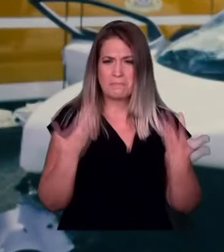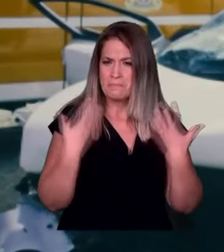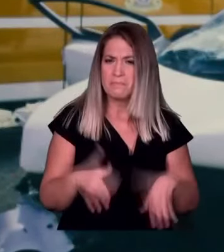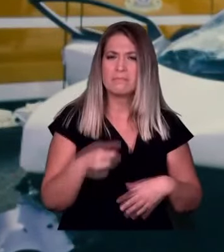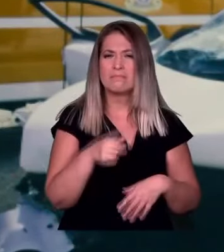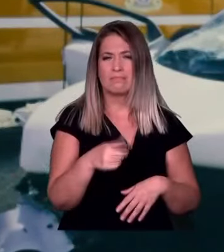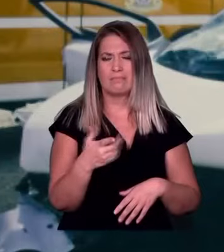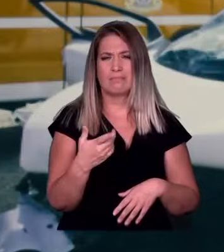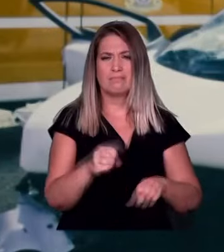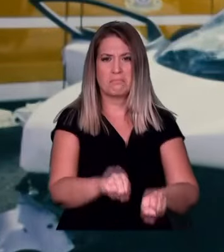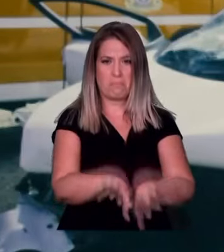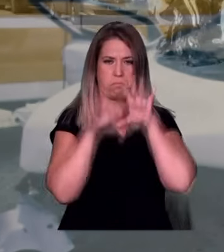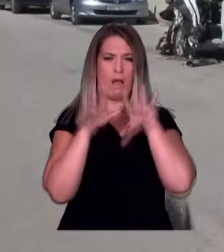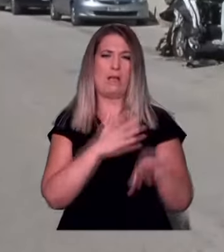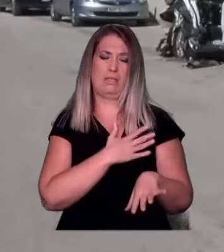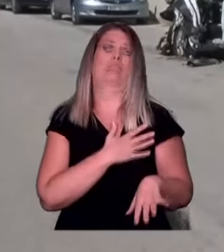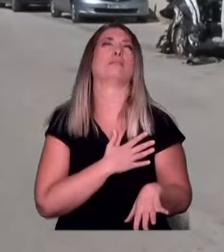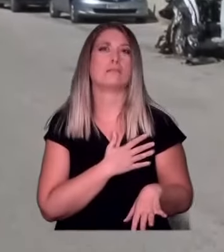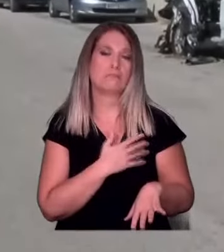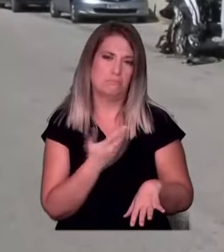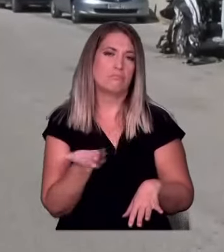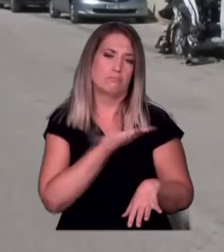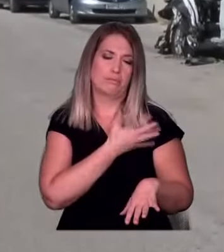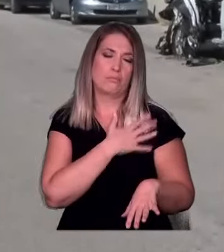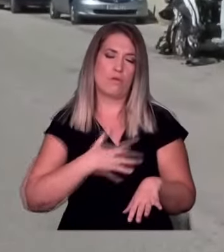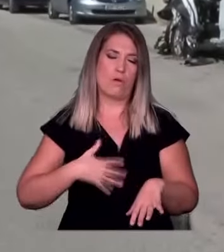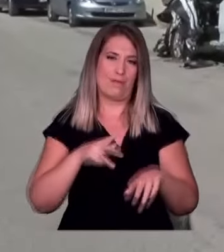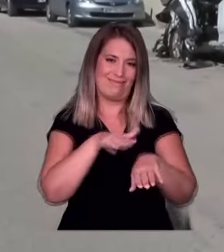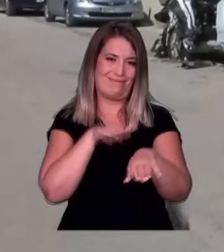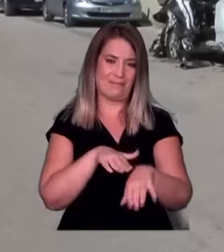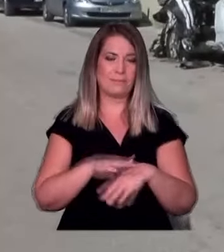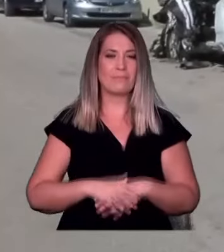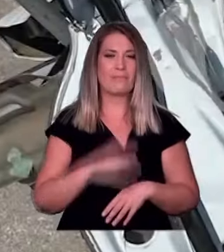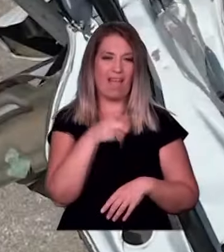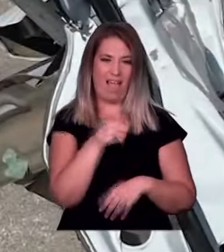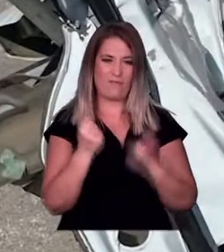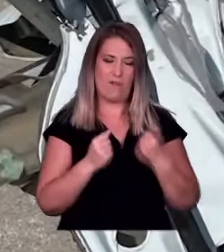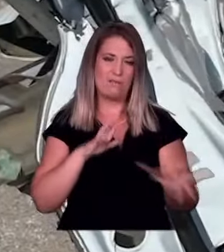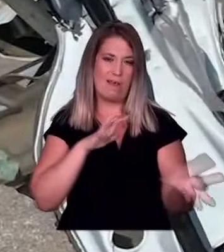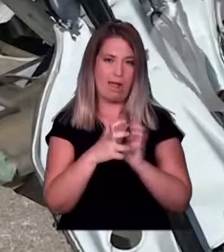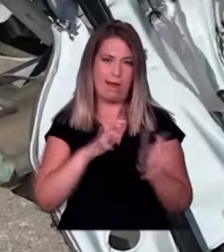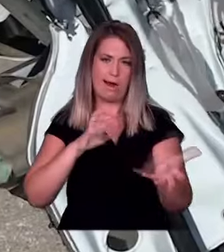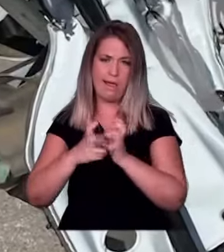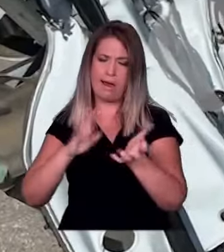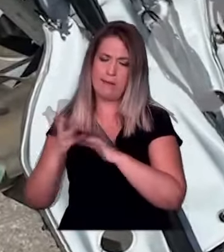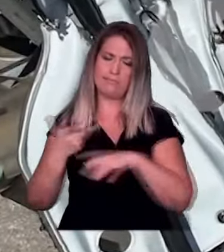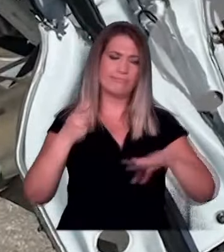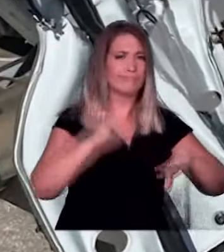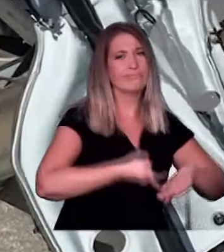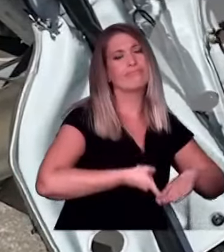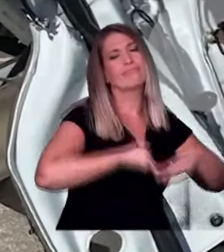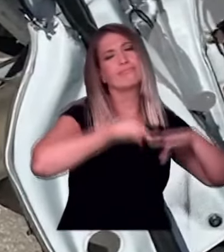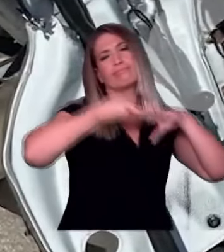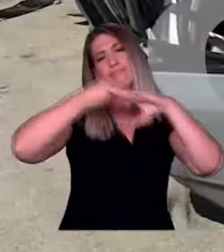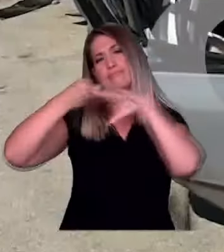τραβήχτηκα. Το χτύπημα. Τα τρία αυτοκίνητα μετατράπηκαν σε άμορφες μάζες σιδερικών. Το πρωί είδαμε σε μάντρα το όχημα της